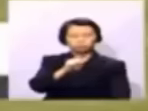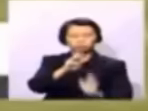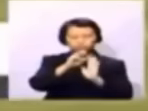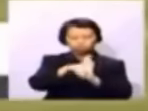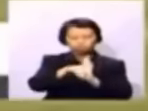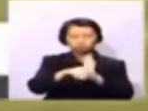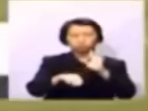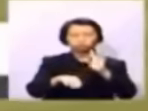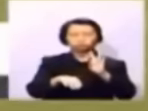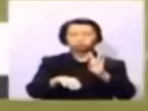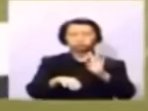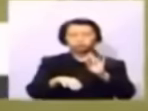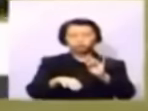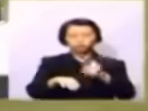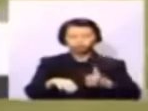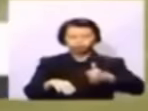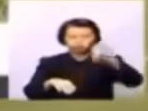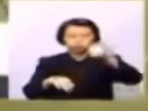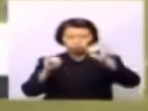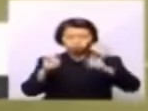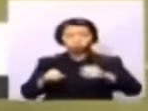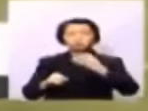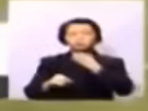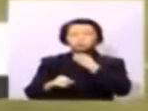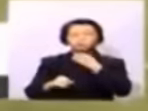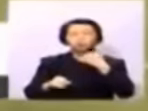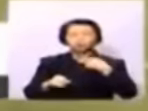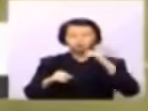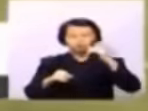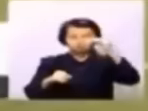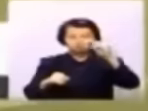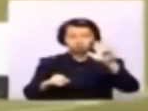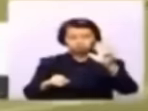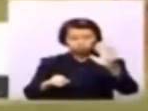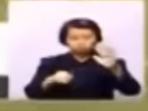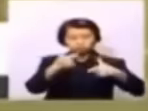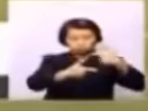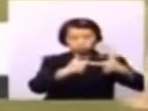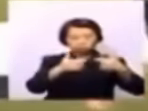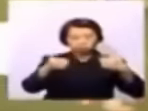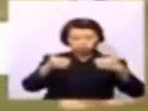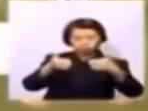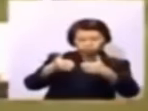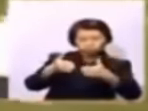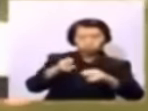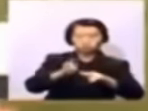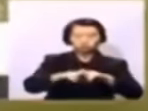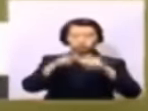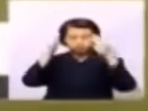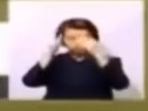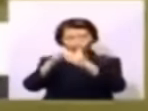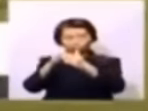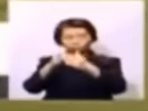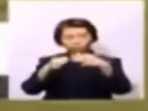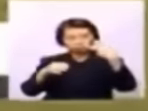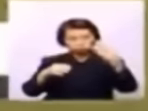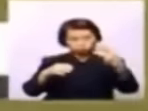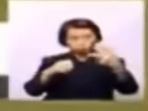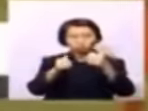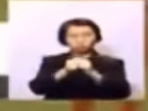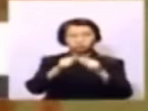minit ke-78. Kemenangan itu membolehkan Perak yang berada di tangga ketiga Liga merapatkan kedudukan dengan Pahang di tangga kedua